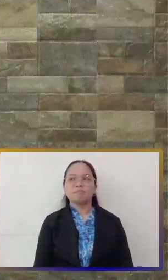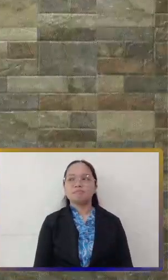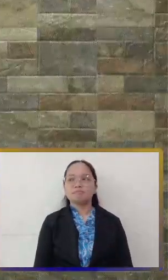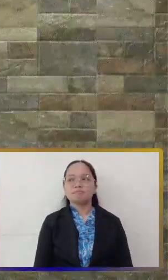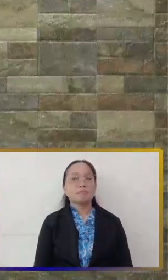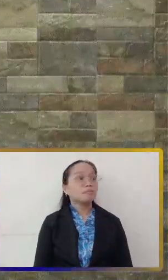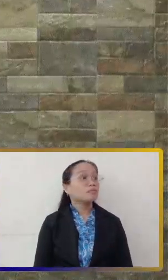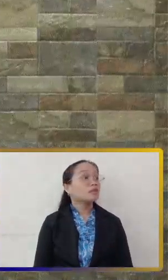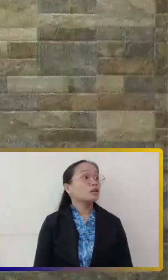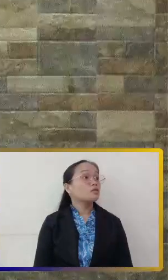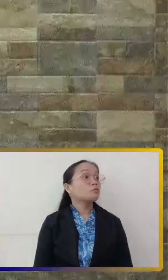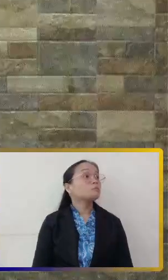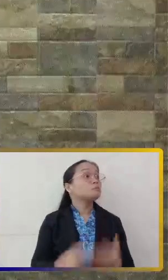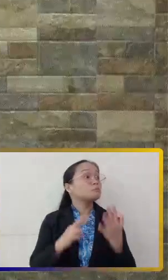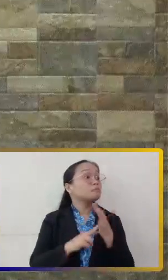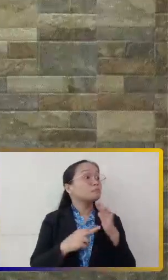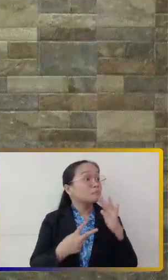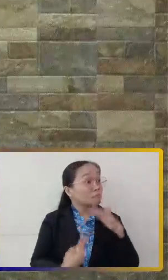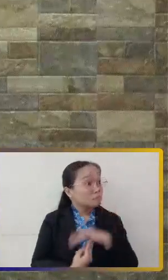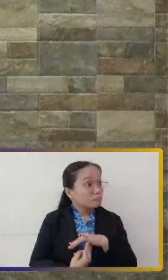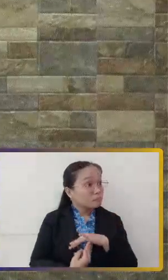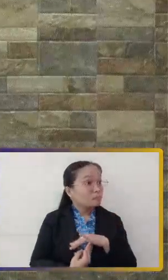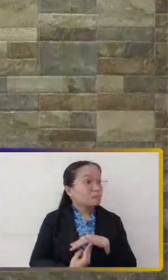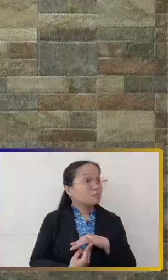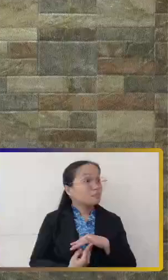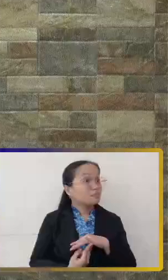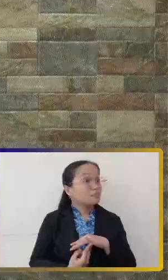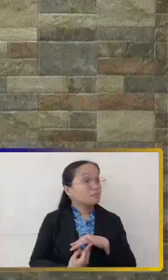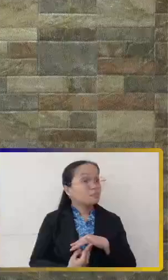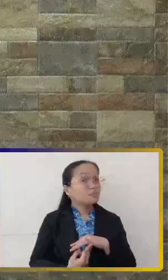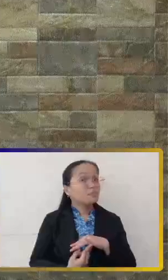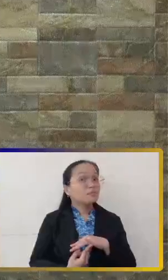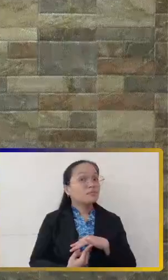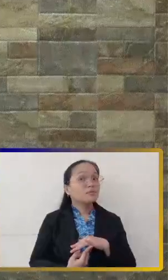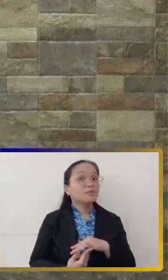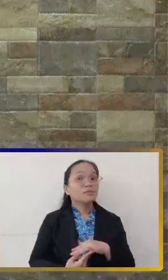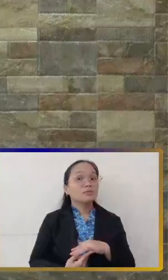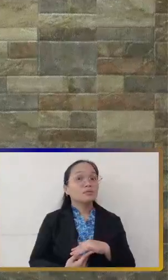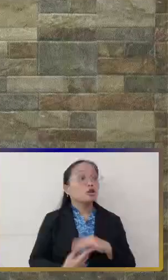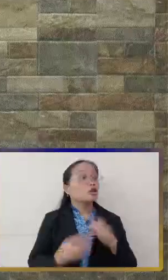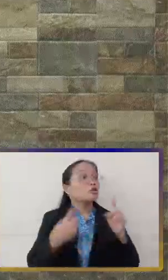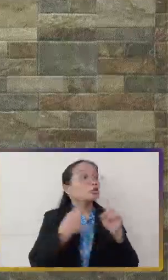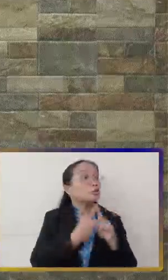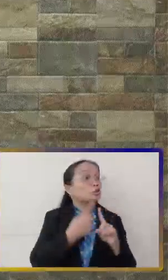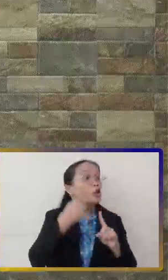In honor to His Holiness.